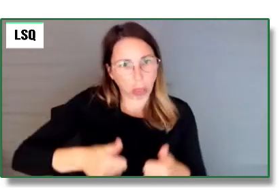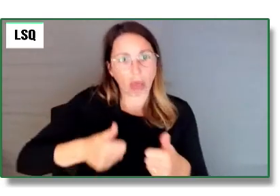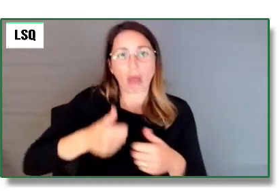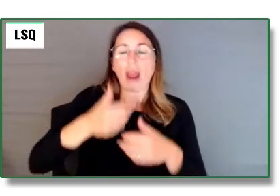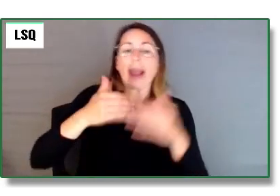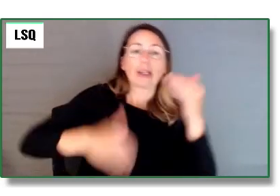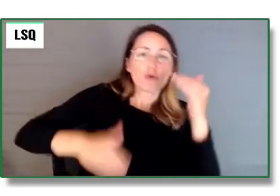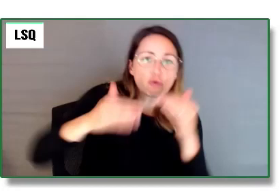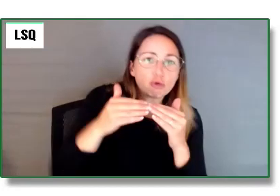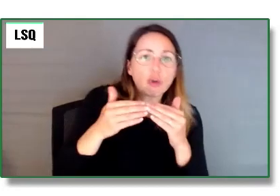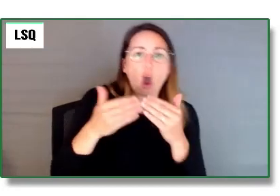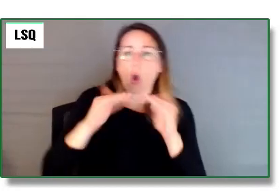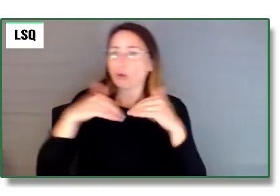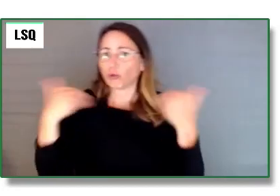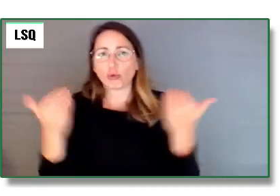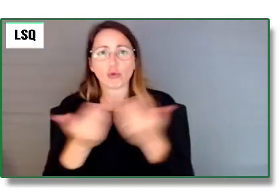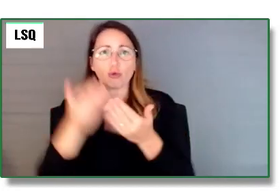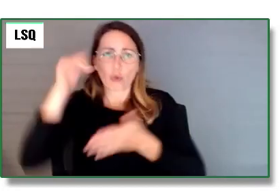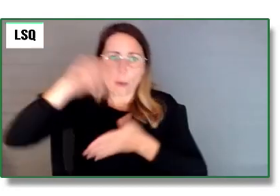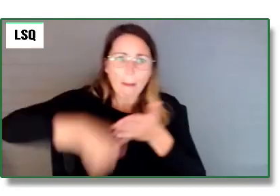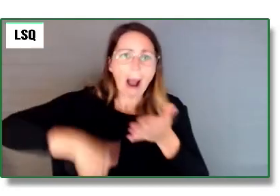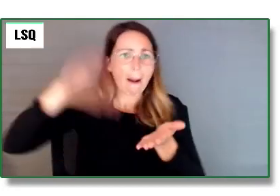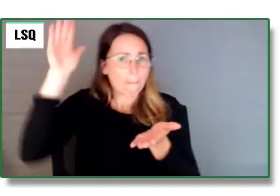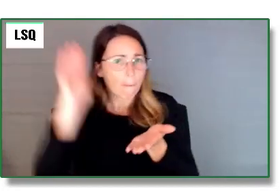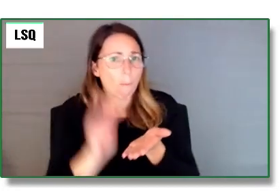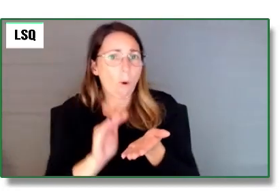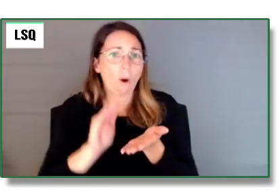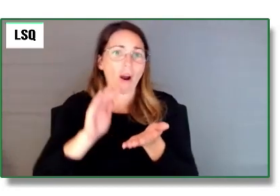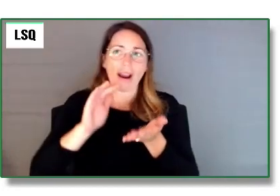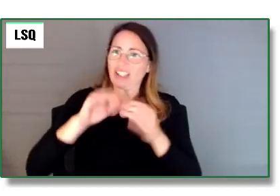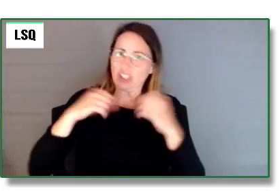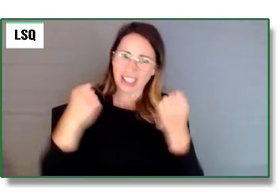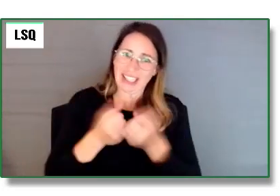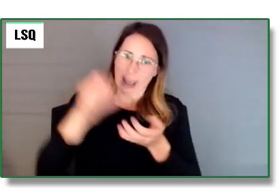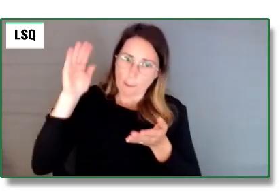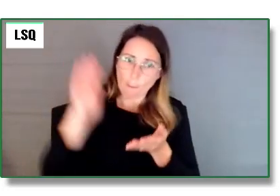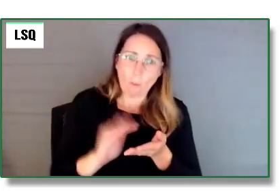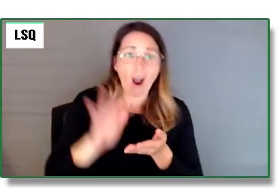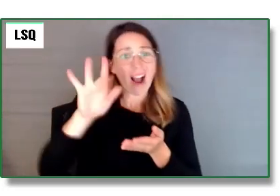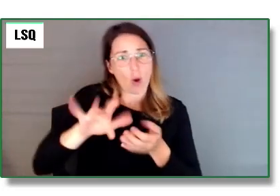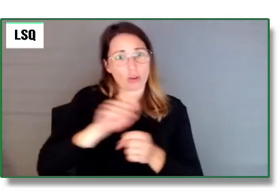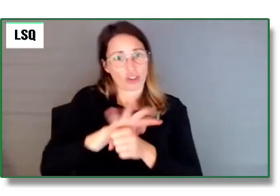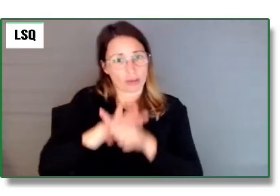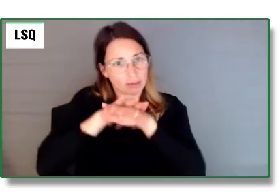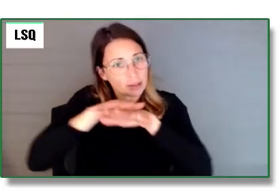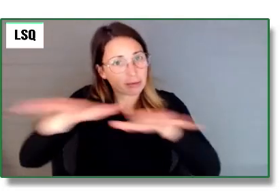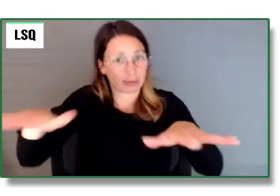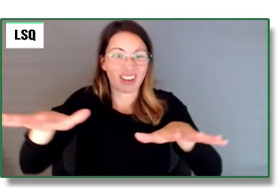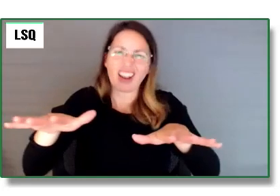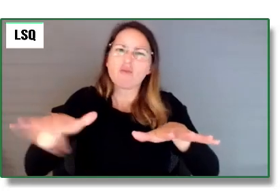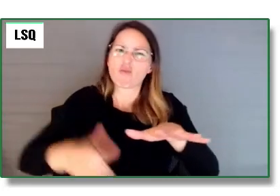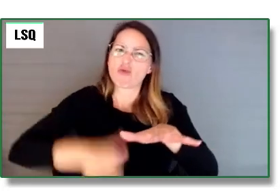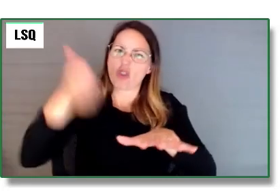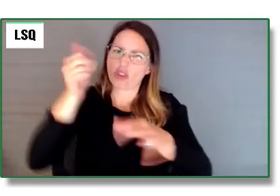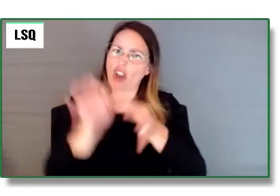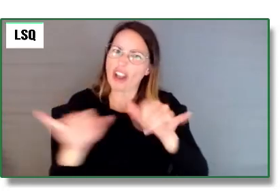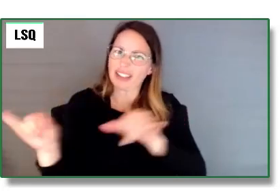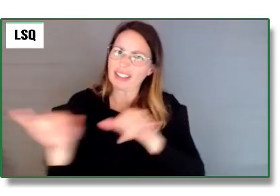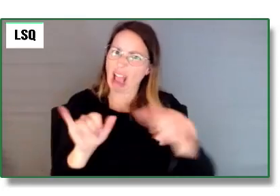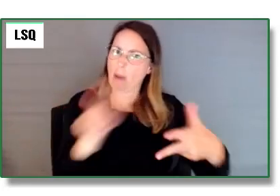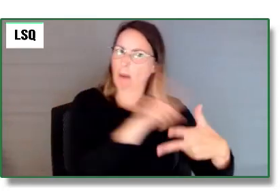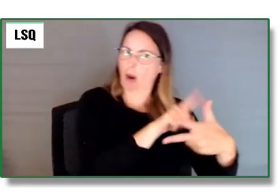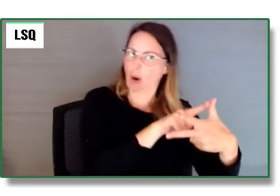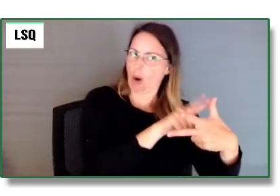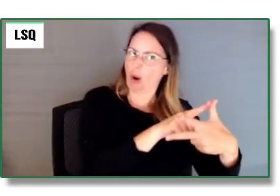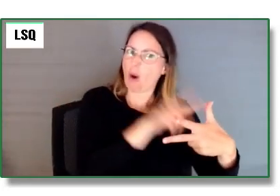et de nombreux endroits s'en tiennent à l'exemple du café numéro 1 maintenant. Et hélas, souvent même pas cela. À